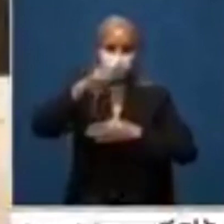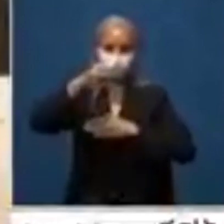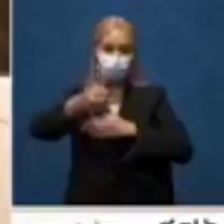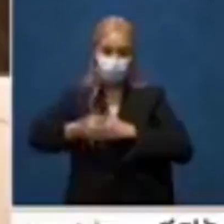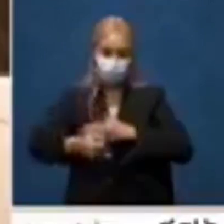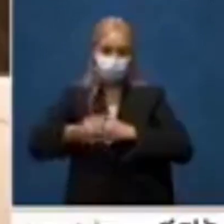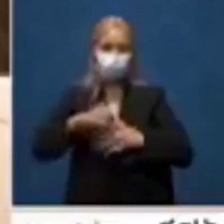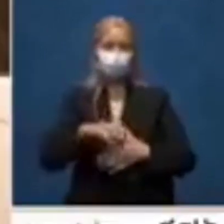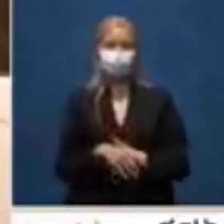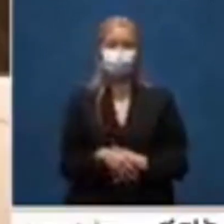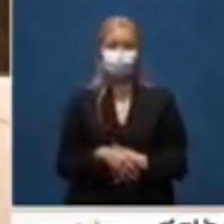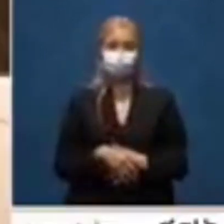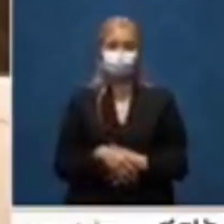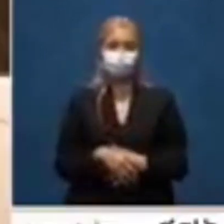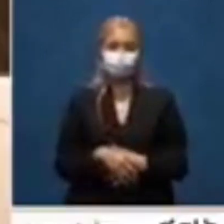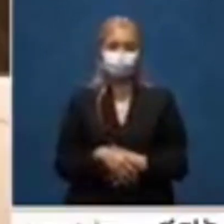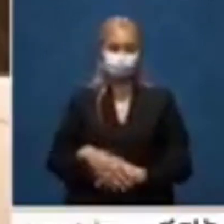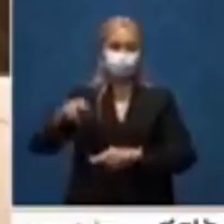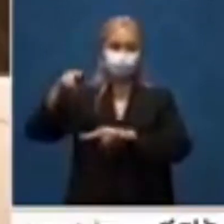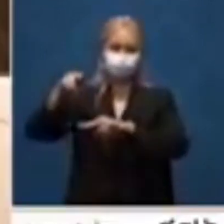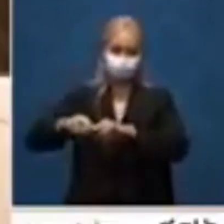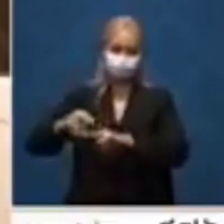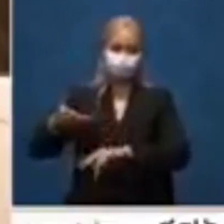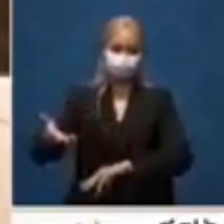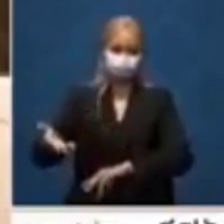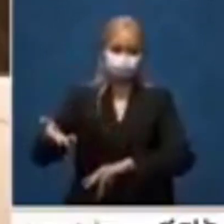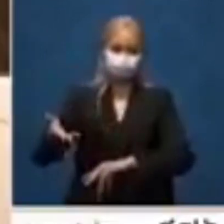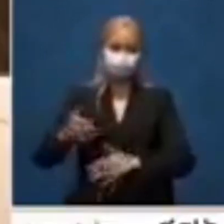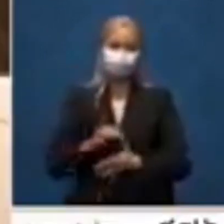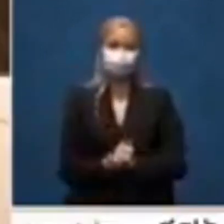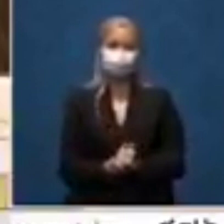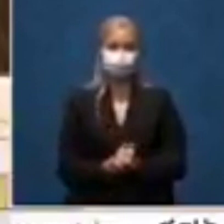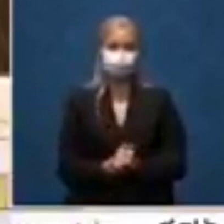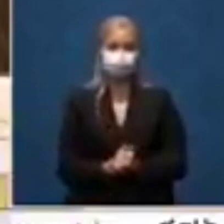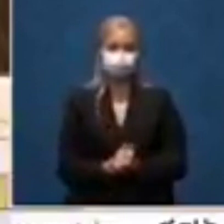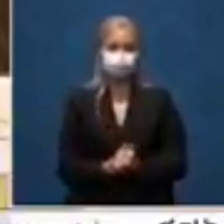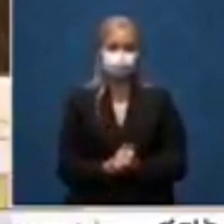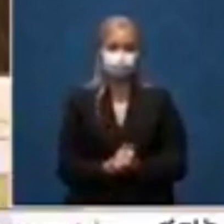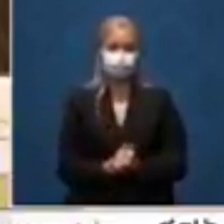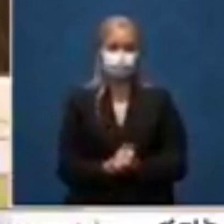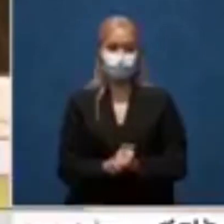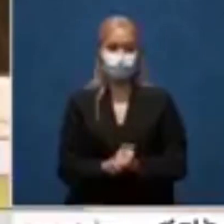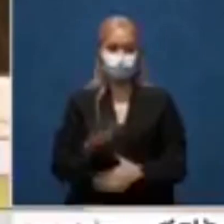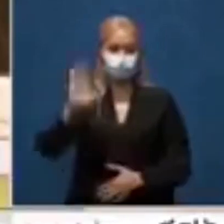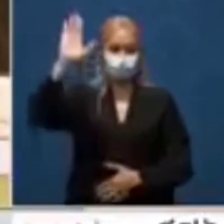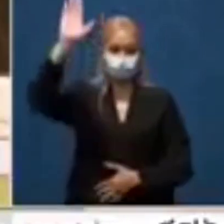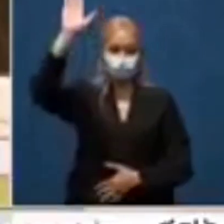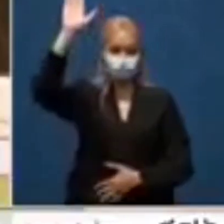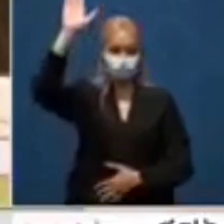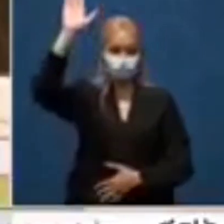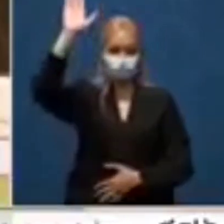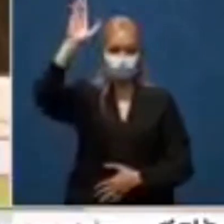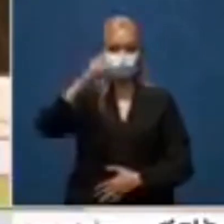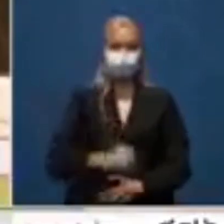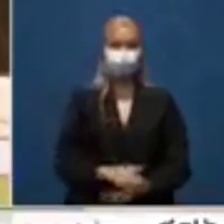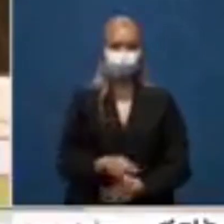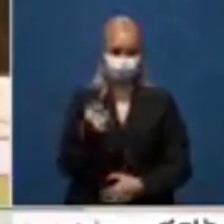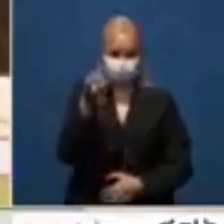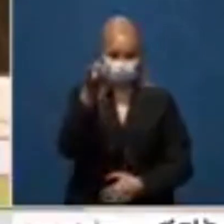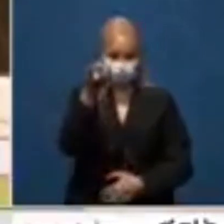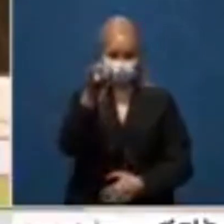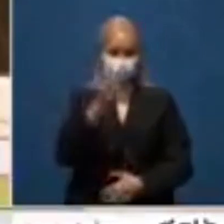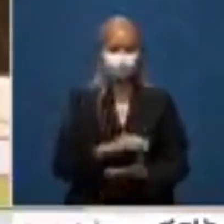ครับเชิญนั่งได้แล้วครับ นี่ค่ะ เชิญนั่งได้แล้วครับ ท่านประธานขออนุญาตครับผมสั้นๆนิดเดียวครับผมรังสิมันต์โรม